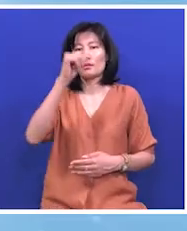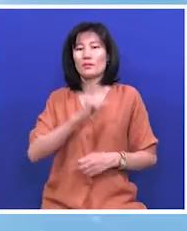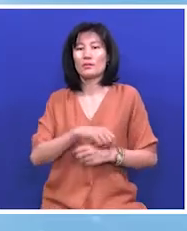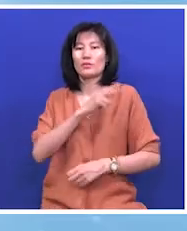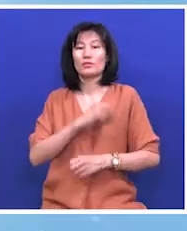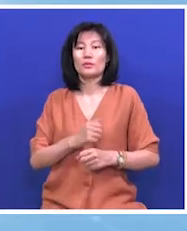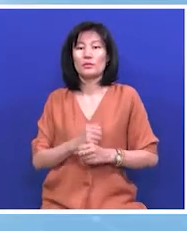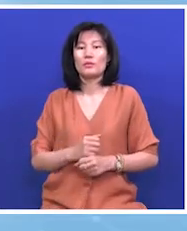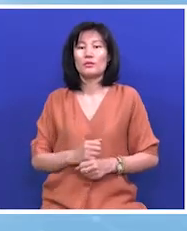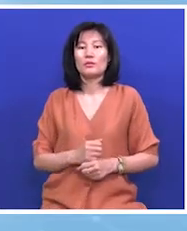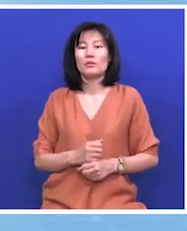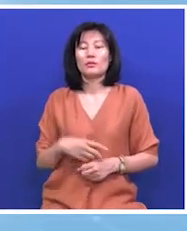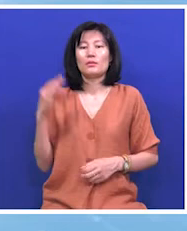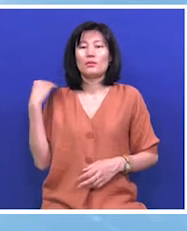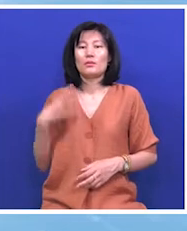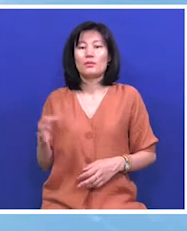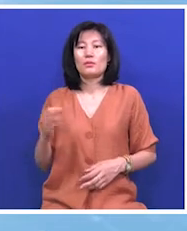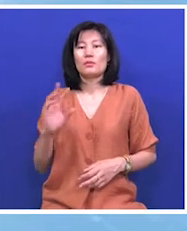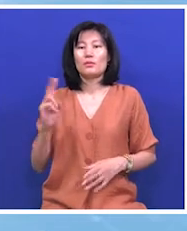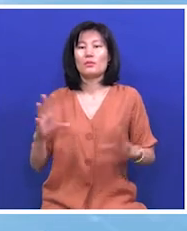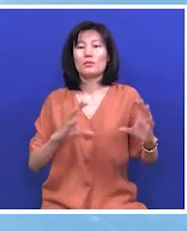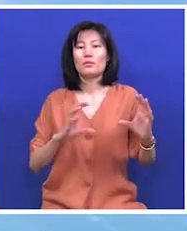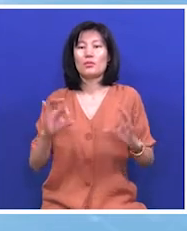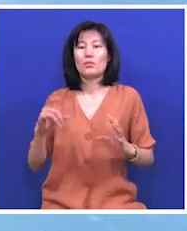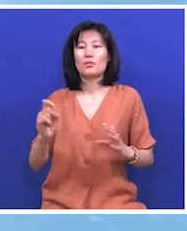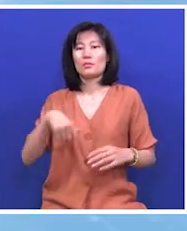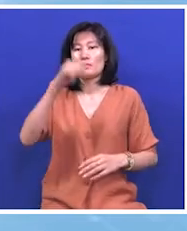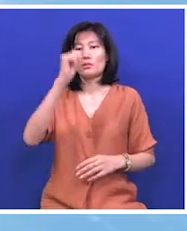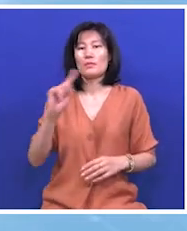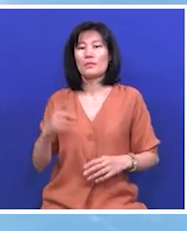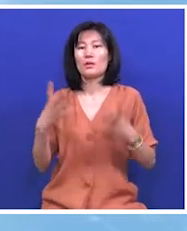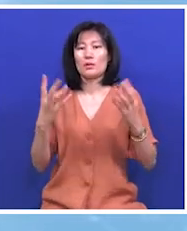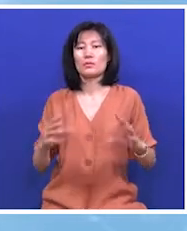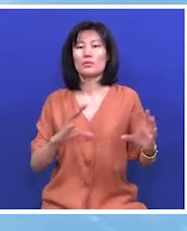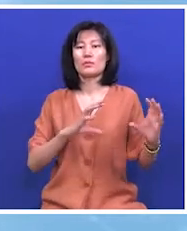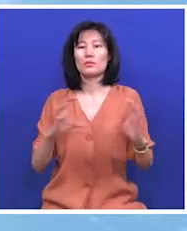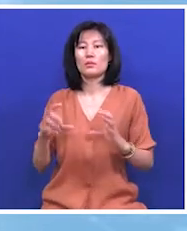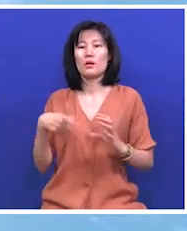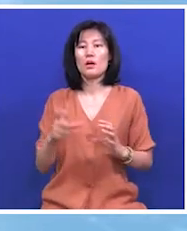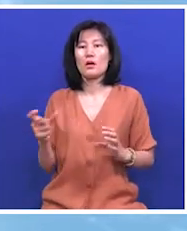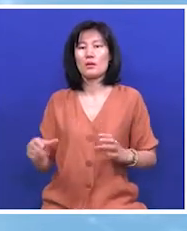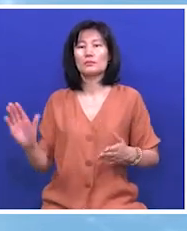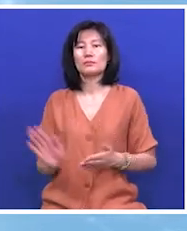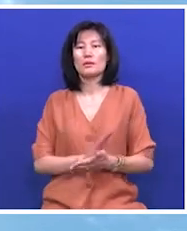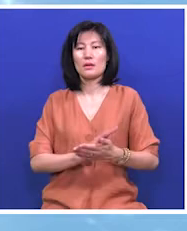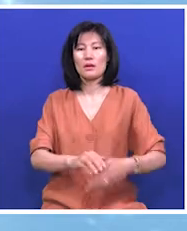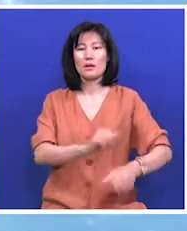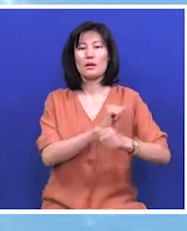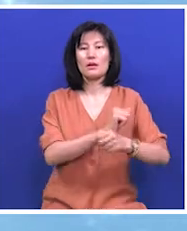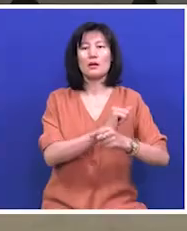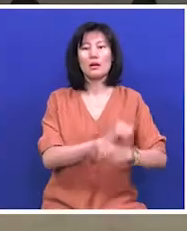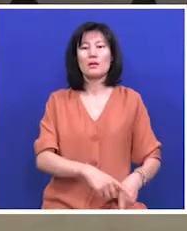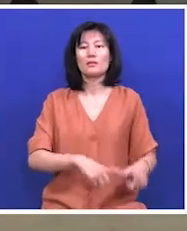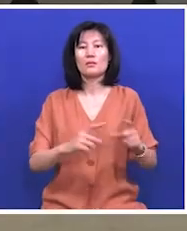Рамазан айындағы игі шаралар еселеніп отыр. Түркістандағы қоғамдық көліктер ораза айттың алғашқы күнінде жолаушыларды діттеген жеріне тегін